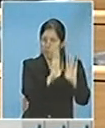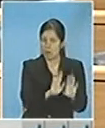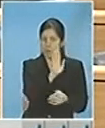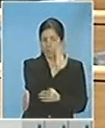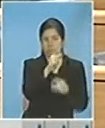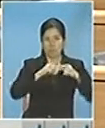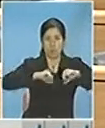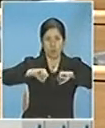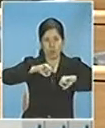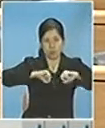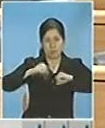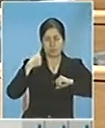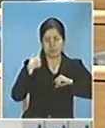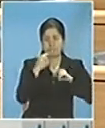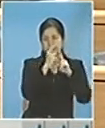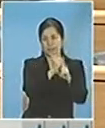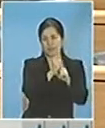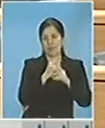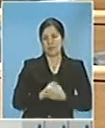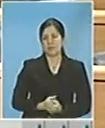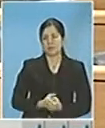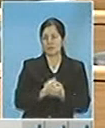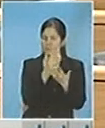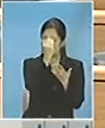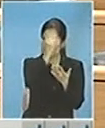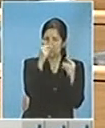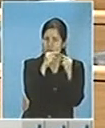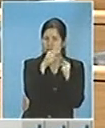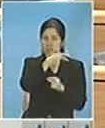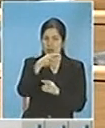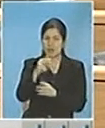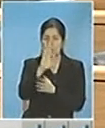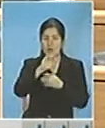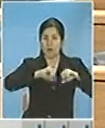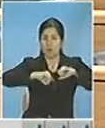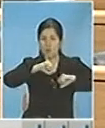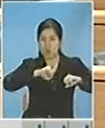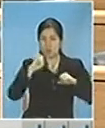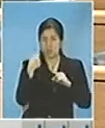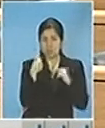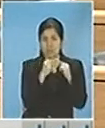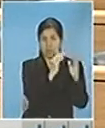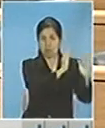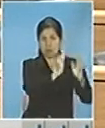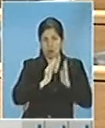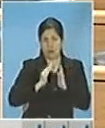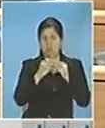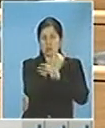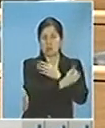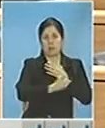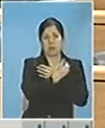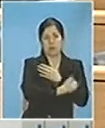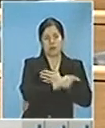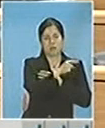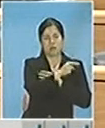ะคะดังนั้นแล้วภาษาสก๊อตทำไมบอกว่าการหลั่งไหลของวัฒนธรรมคำภาษาวัยรุ่น